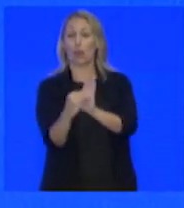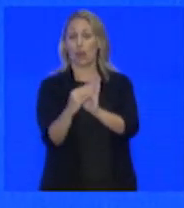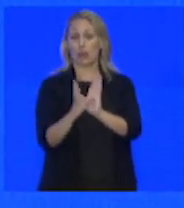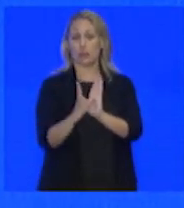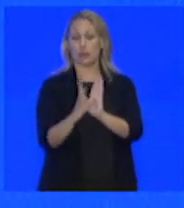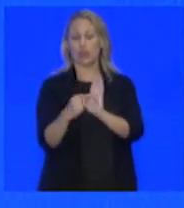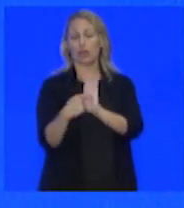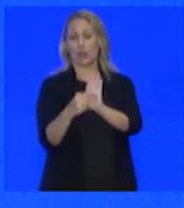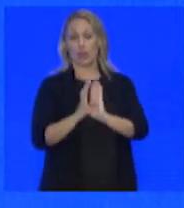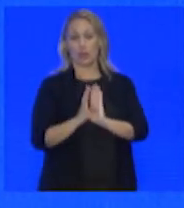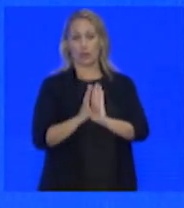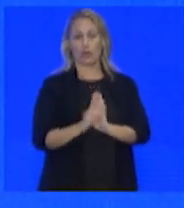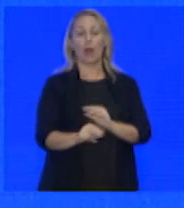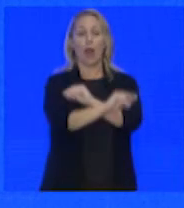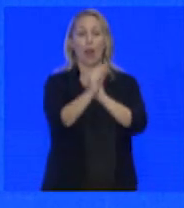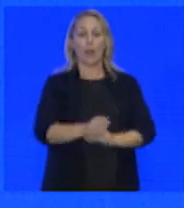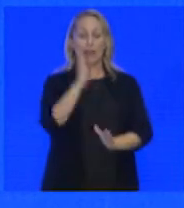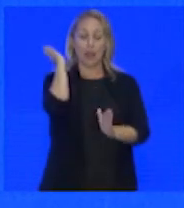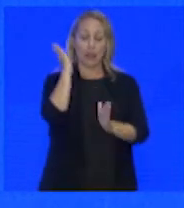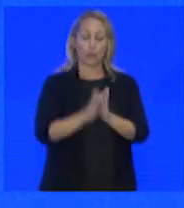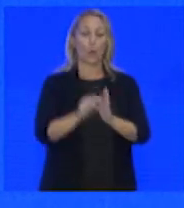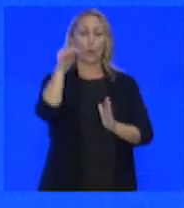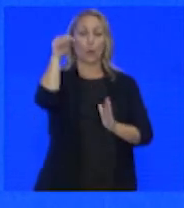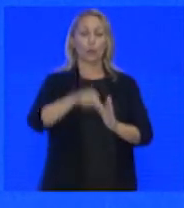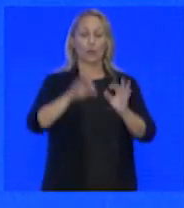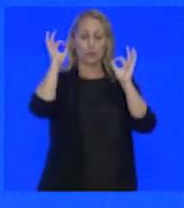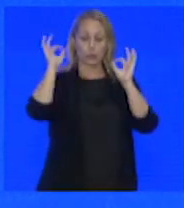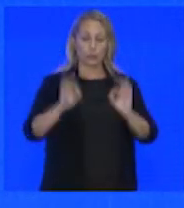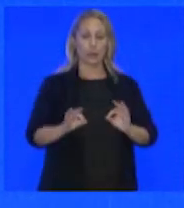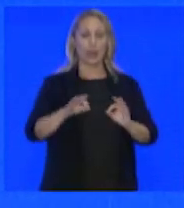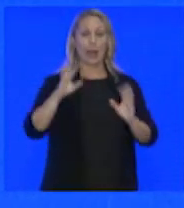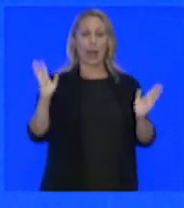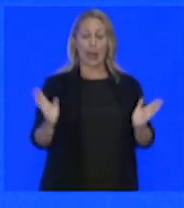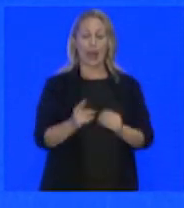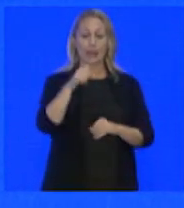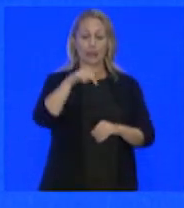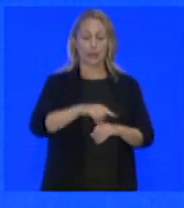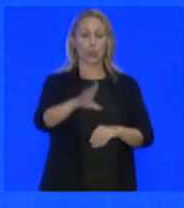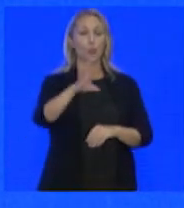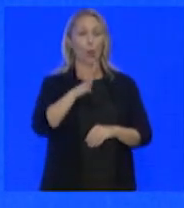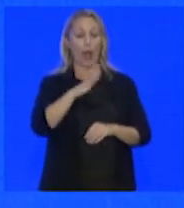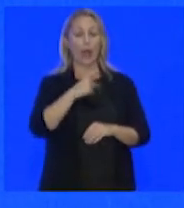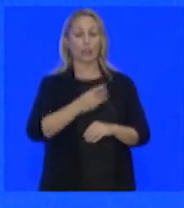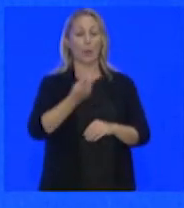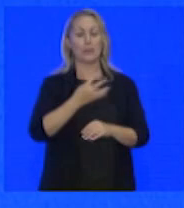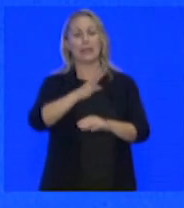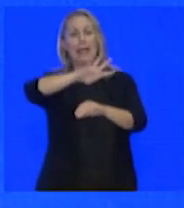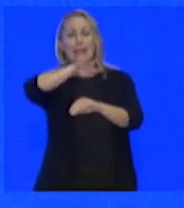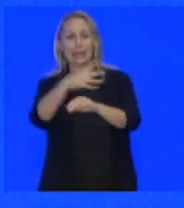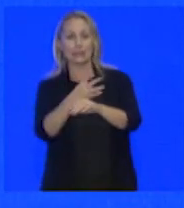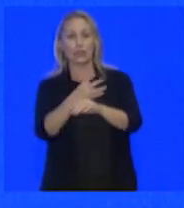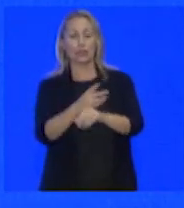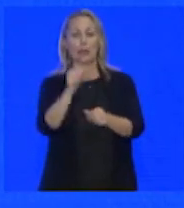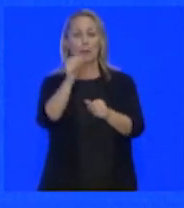θεσπίζουμε αμέσως προς αύξηση στην αμοιβή των μερικών απασχολούμενων κατά